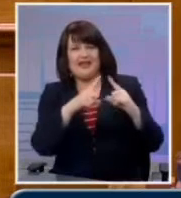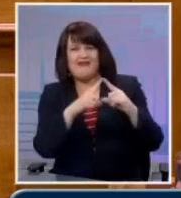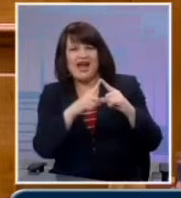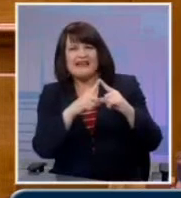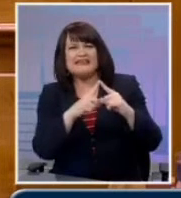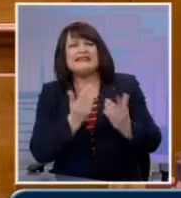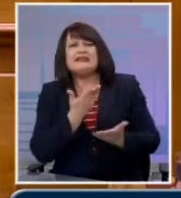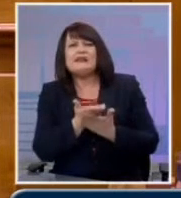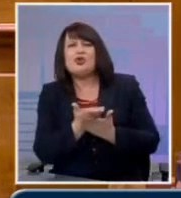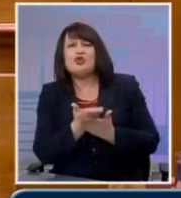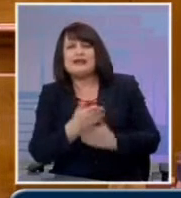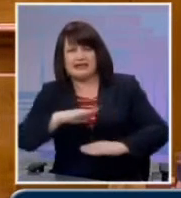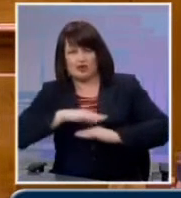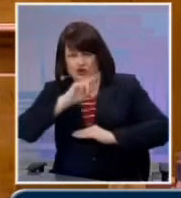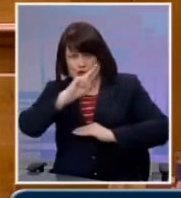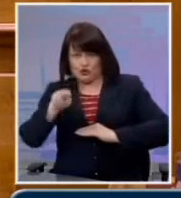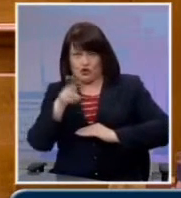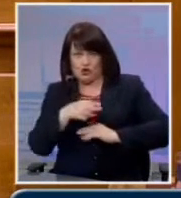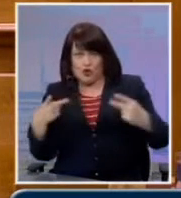ειδικών ιστολογίων στους στρατιωτικούς, δηλαδή.